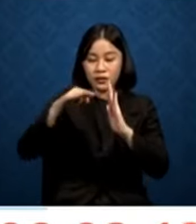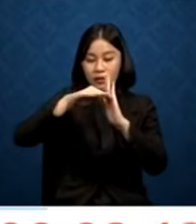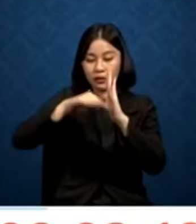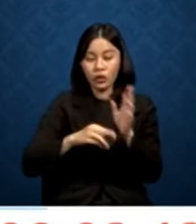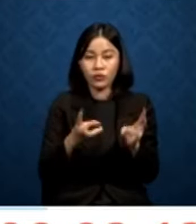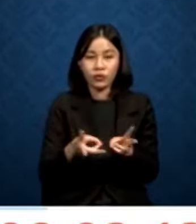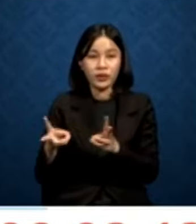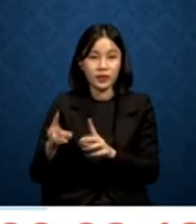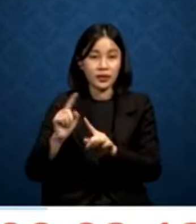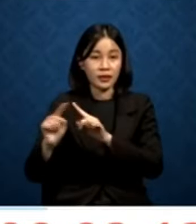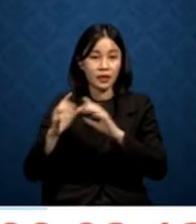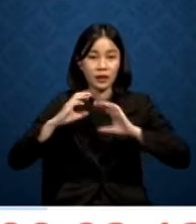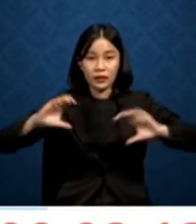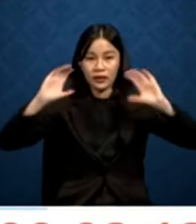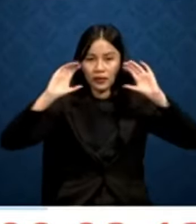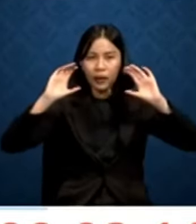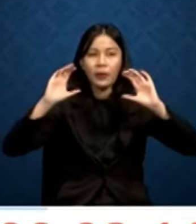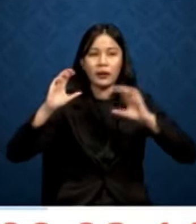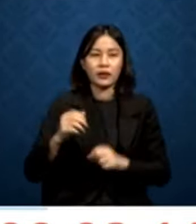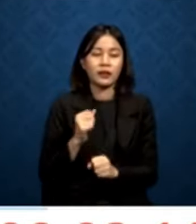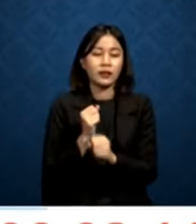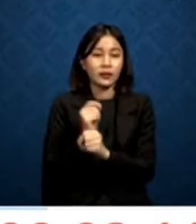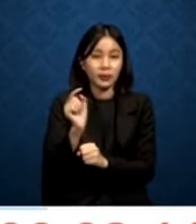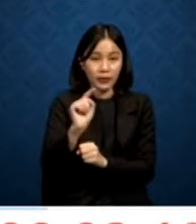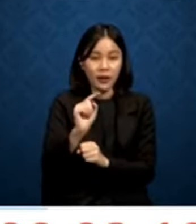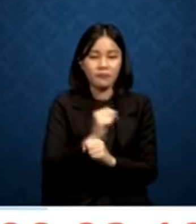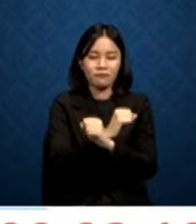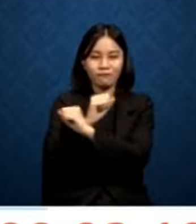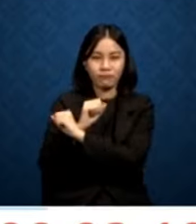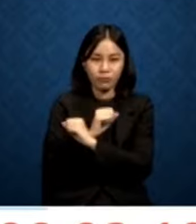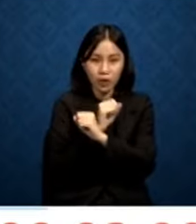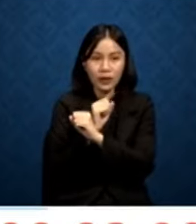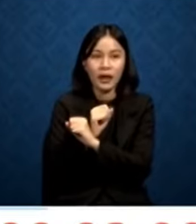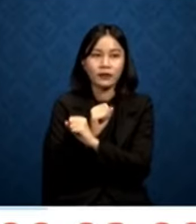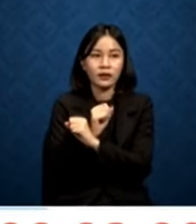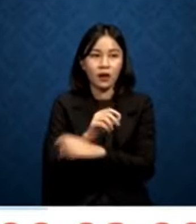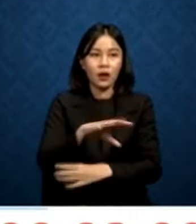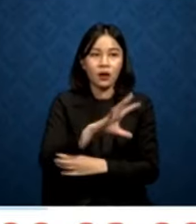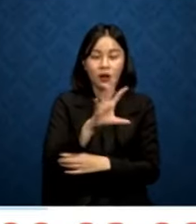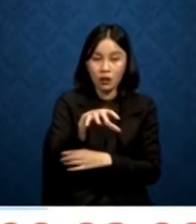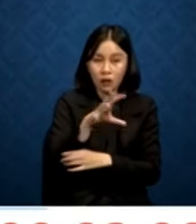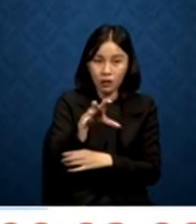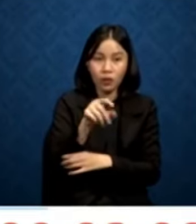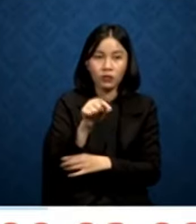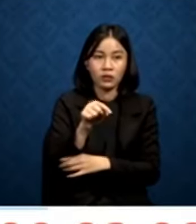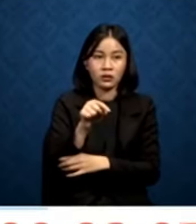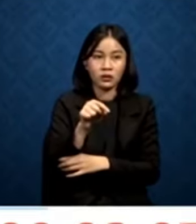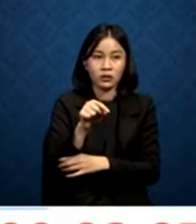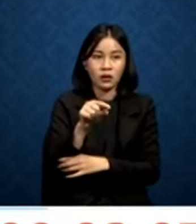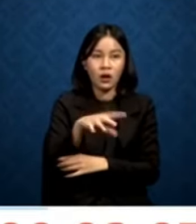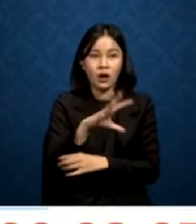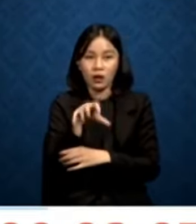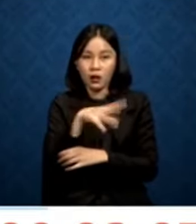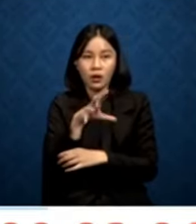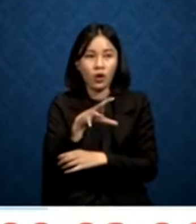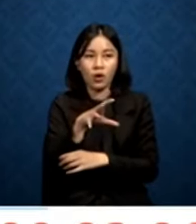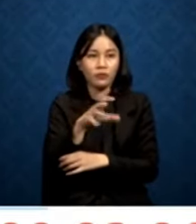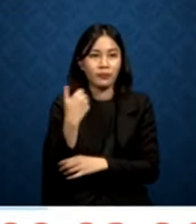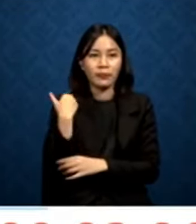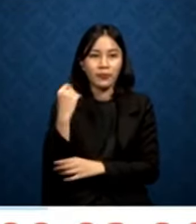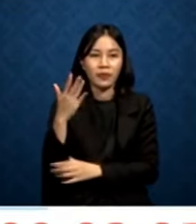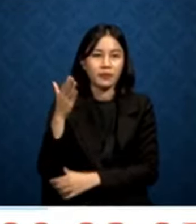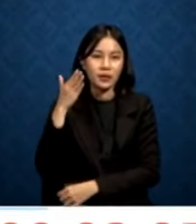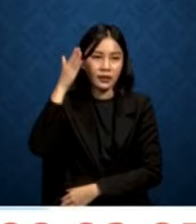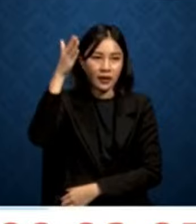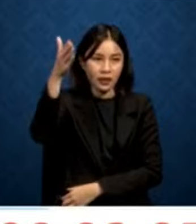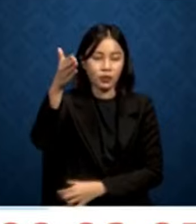ดของรัฐจะสามารถใช้ปองการไมใหเกิดกรณีการเกิดการธุรกิหลอกรวงแบบนี้ได้อีกใน